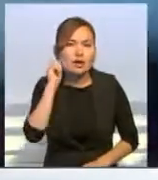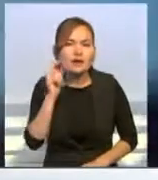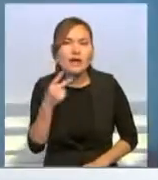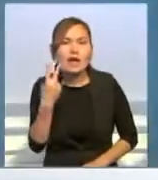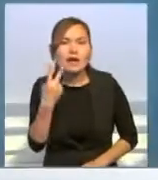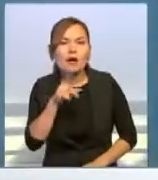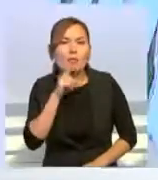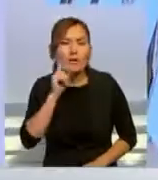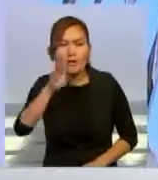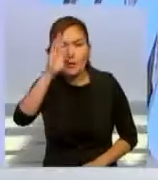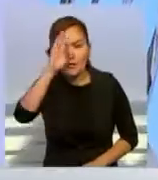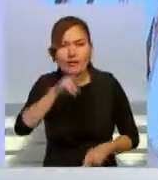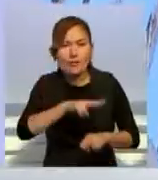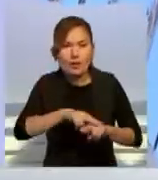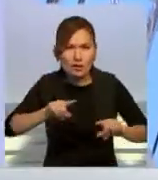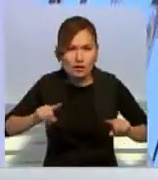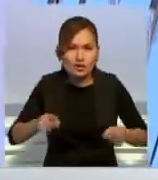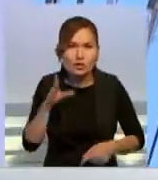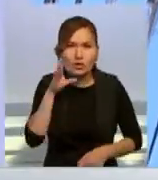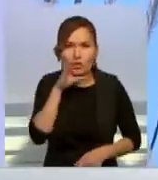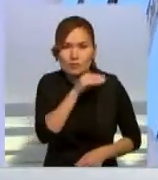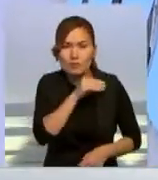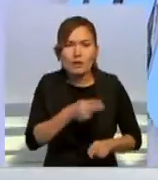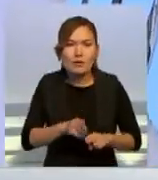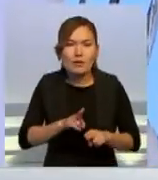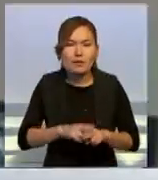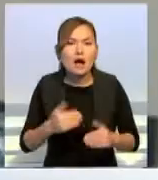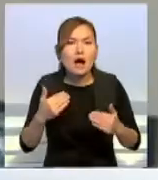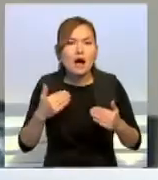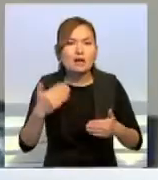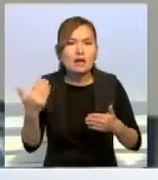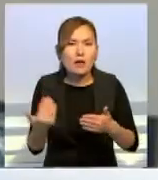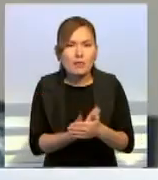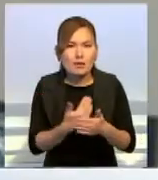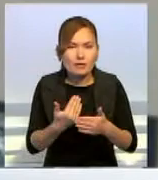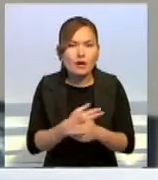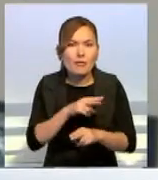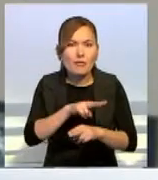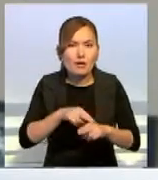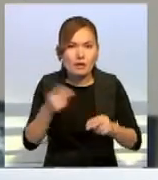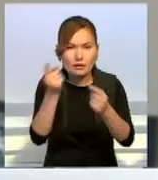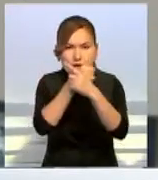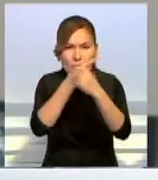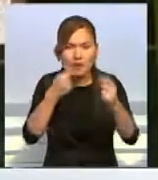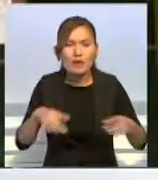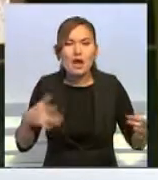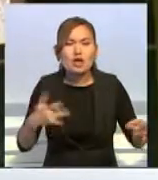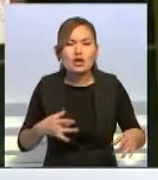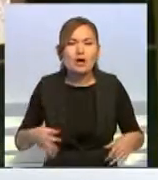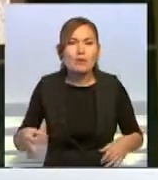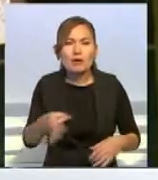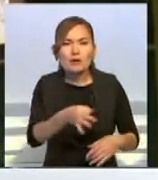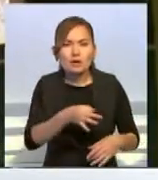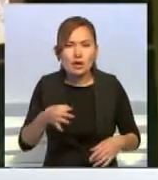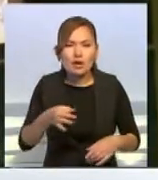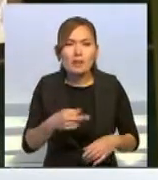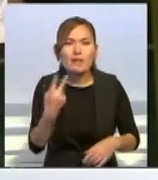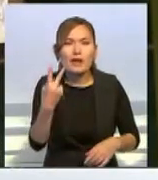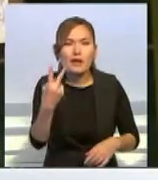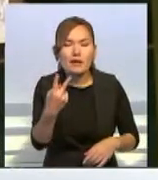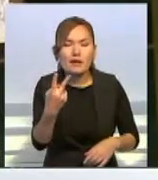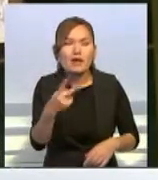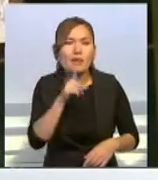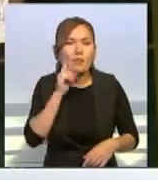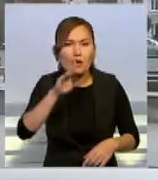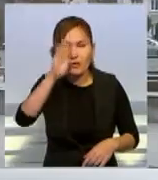жігіт ұсталды. Облыстық ішкі істер департаменті баспасөз қызметінің мәліметінше, Жамбыл ауданы мен Тараз қаласының қос тұрғыны